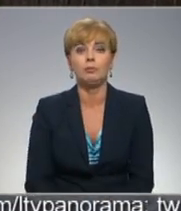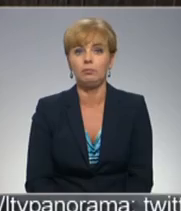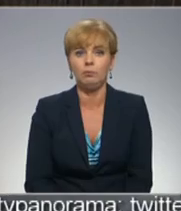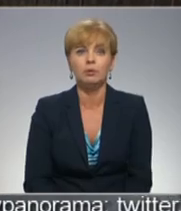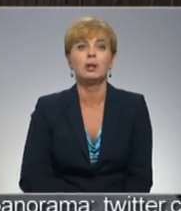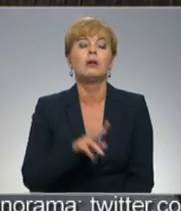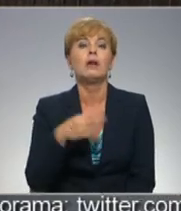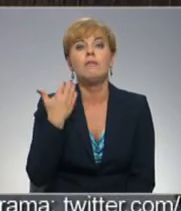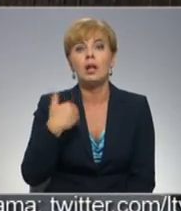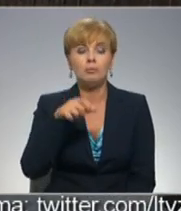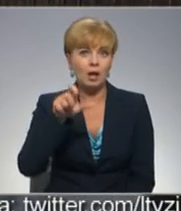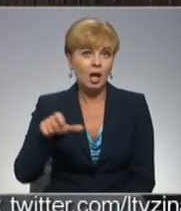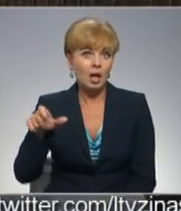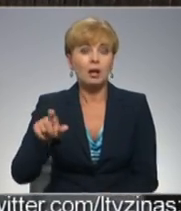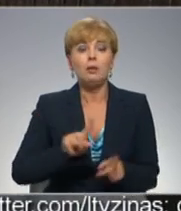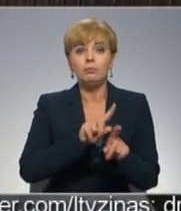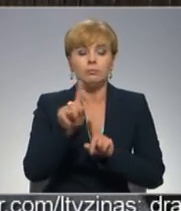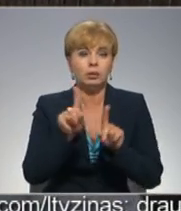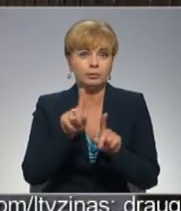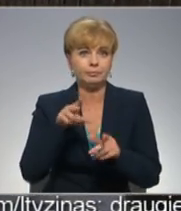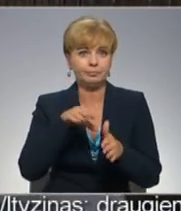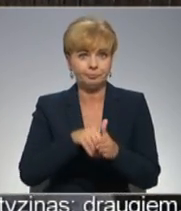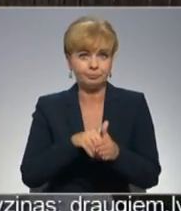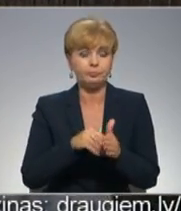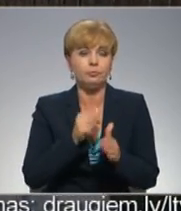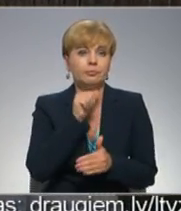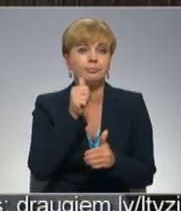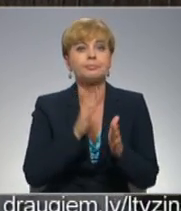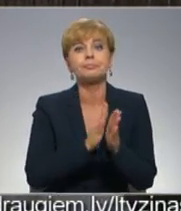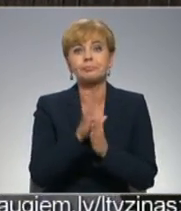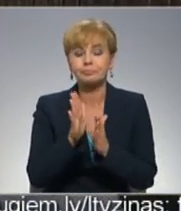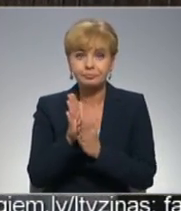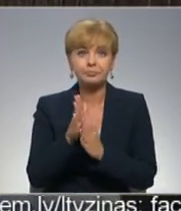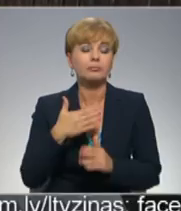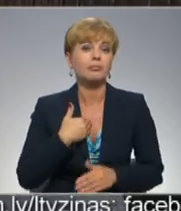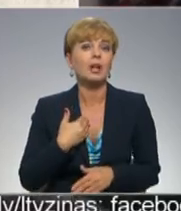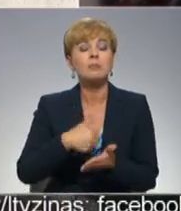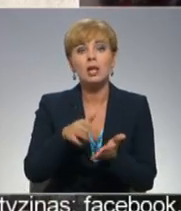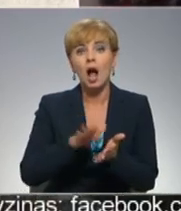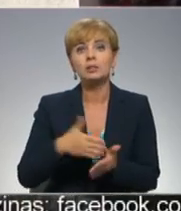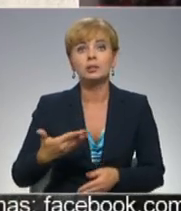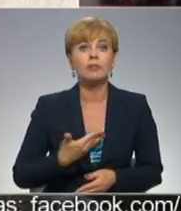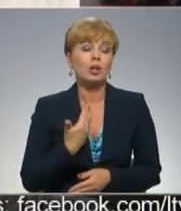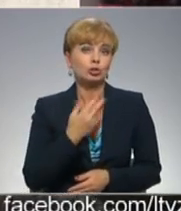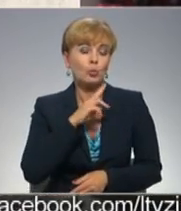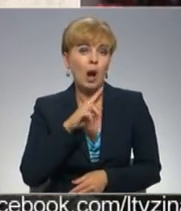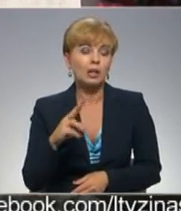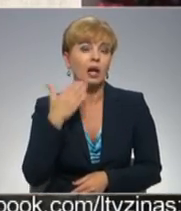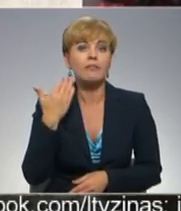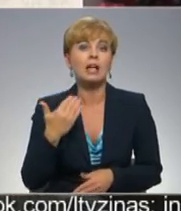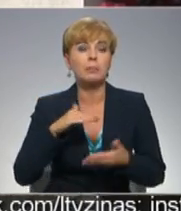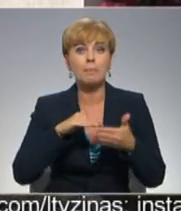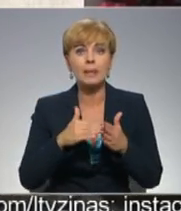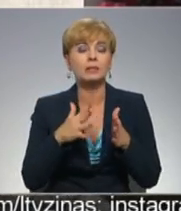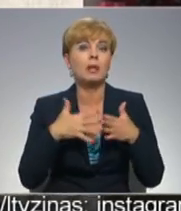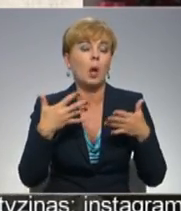jūs zināt, Ventspils ir prieži ieskauta un mums zaļumu pietiek. Mums vajag krāsas dzīvē. Šonedēļ Ventspils pilsēta